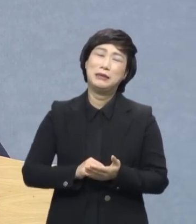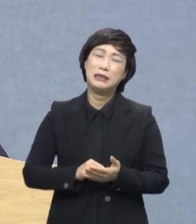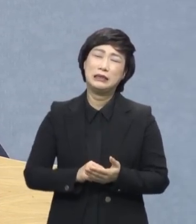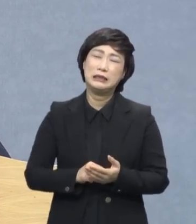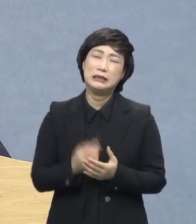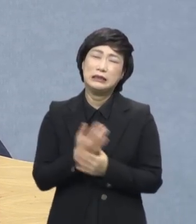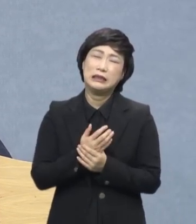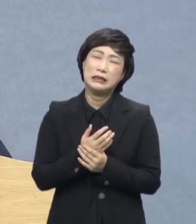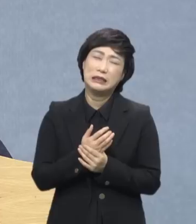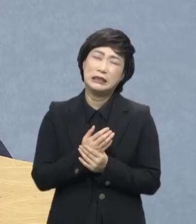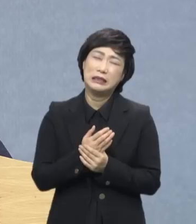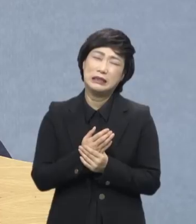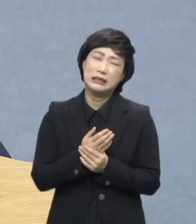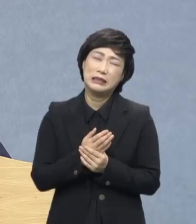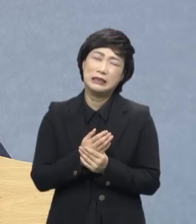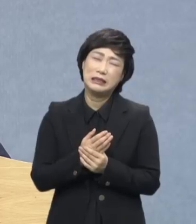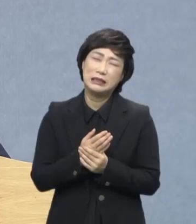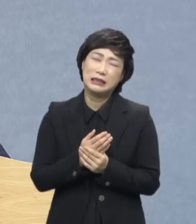의기소침이